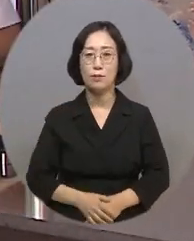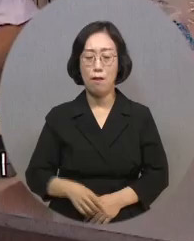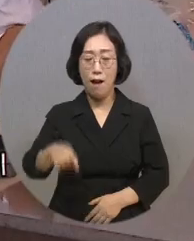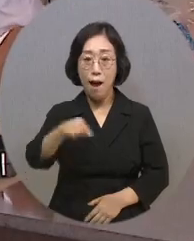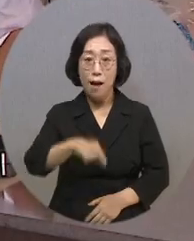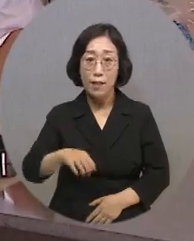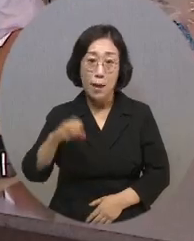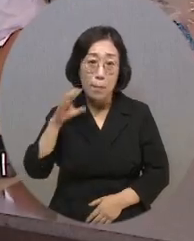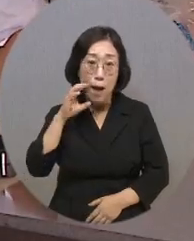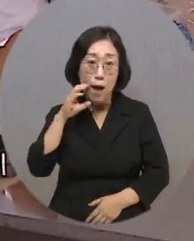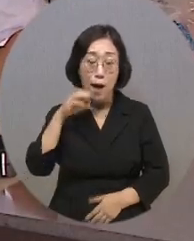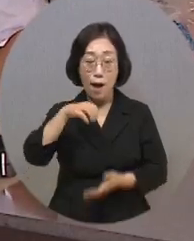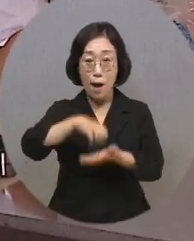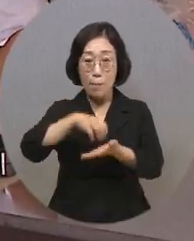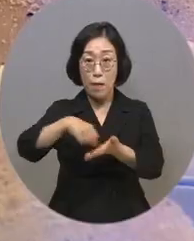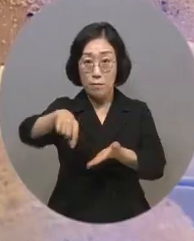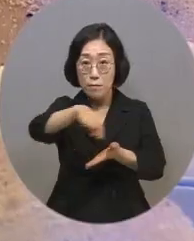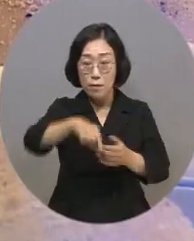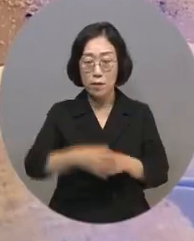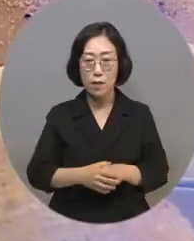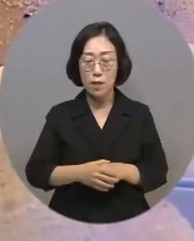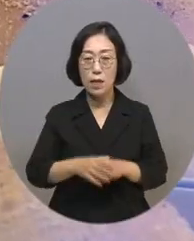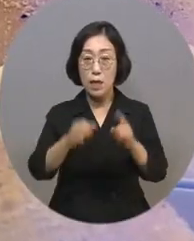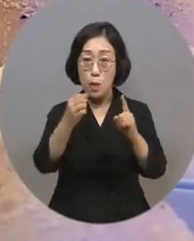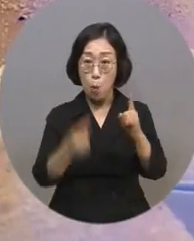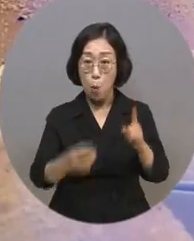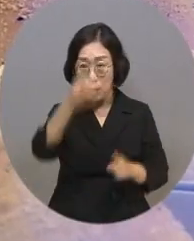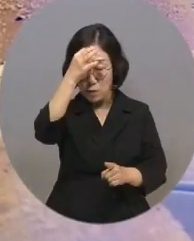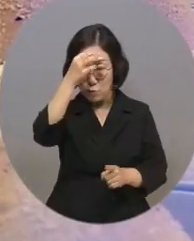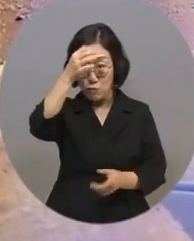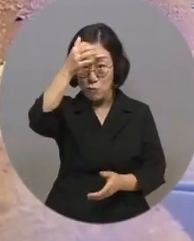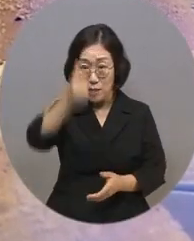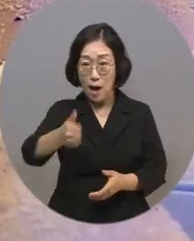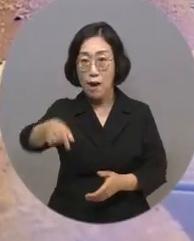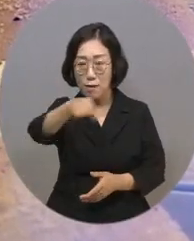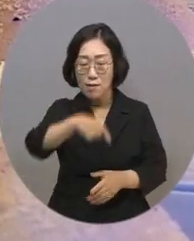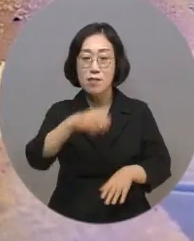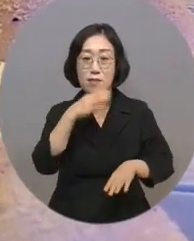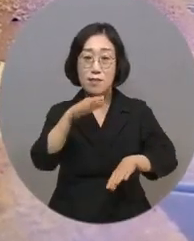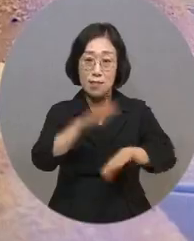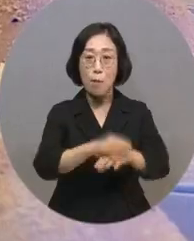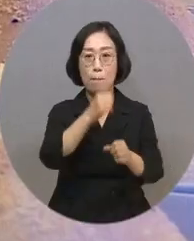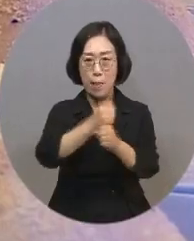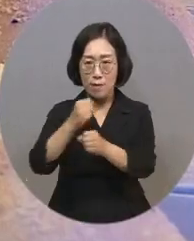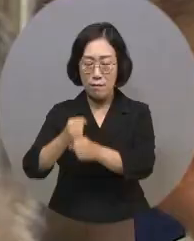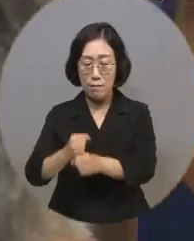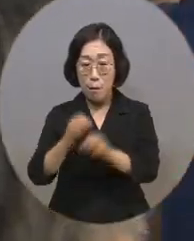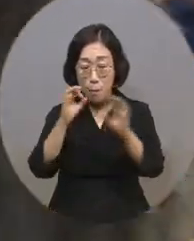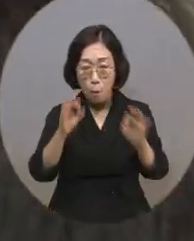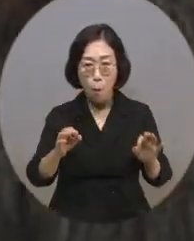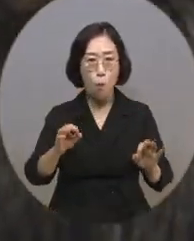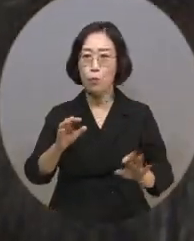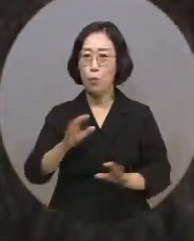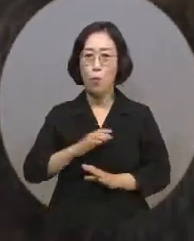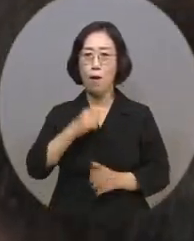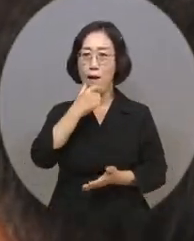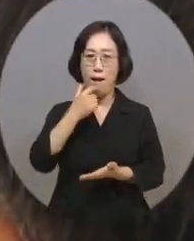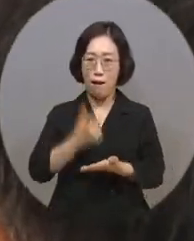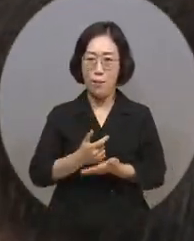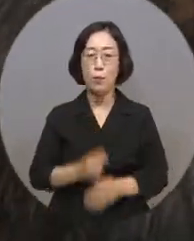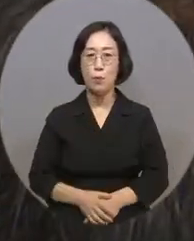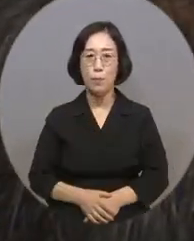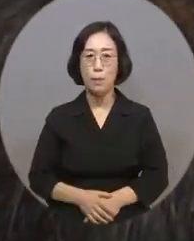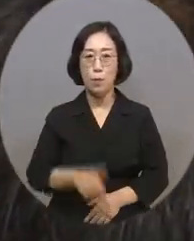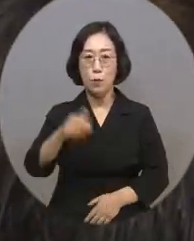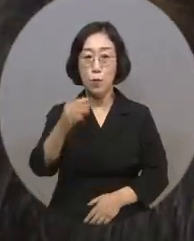한국 제과기능장 1호 이명래 명장의 솜씨로 많은 방문객의 감탄을 자아냈습니다. 이날 자리에서